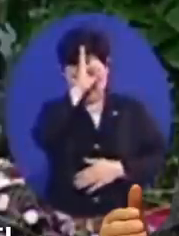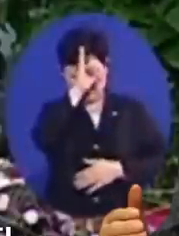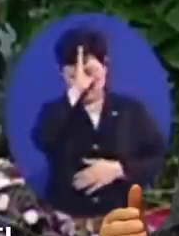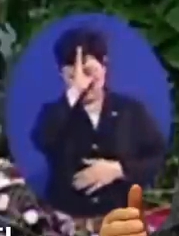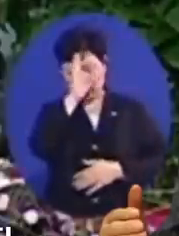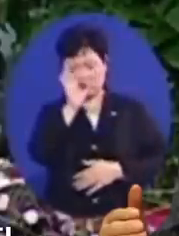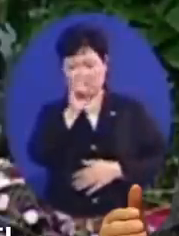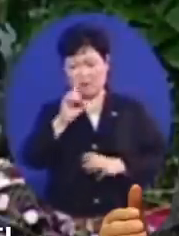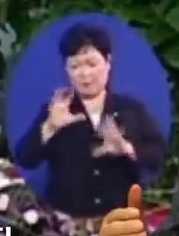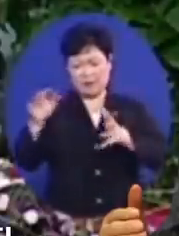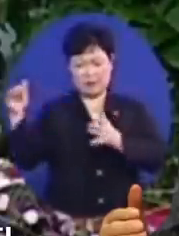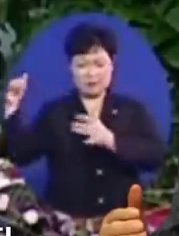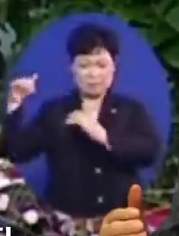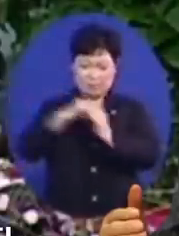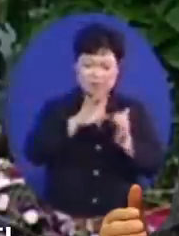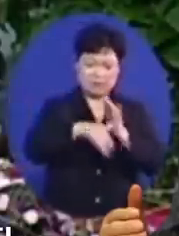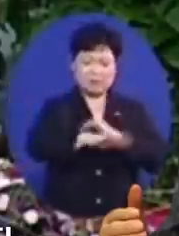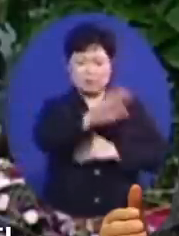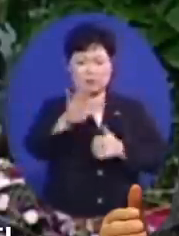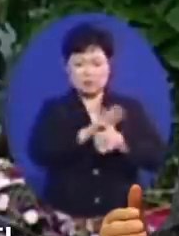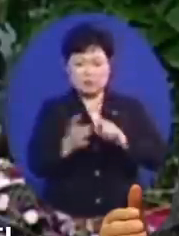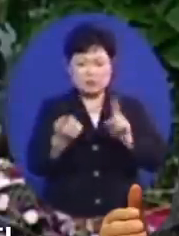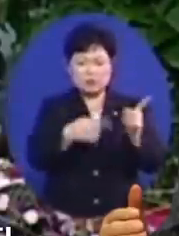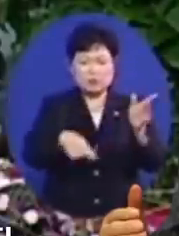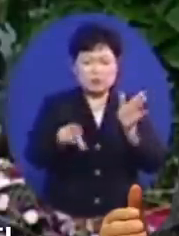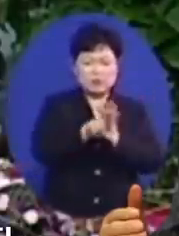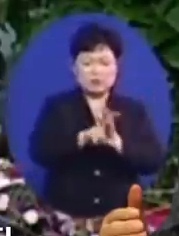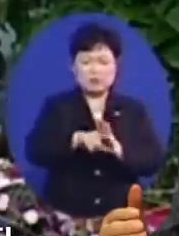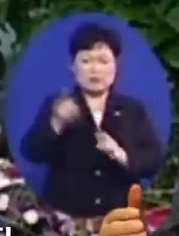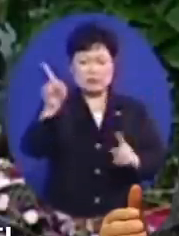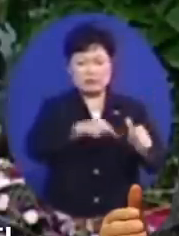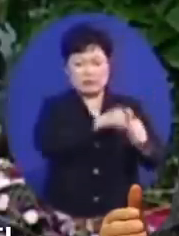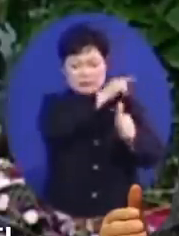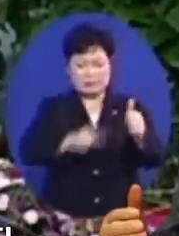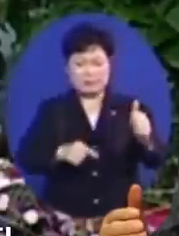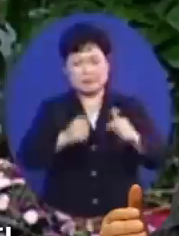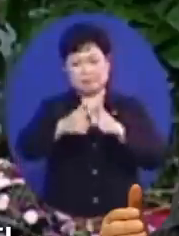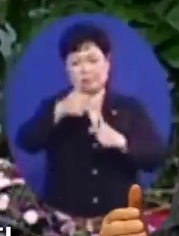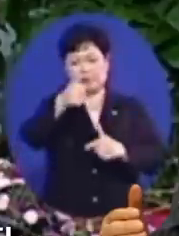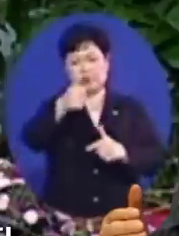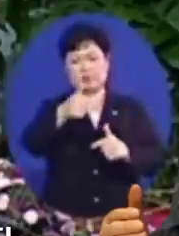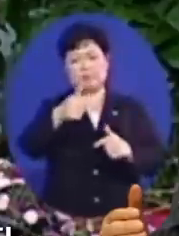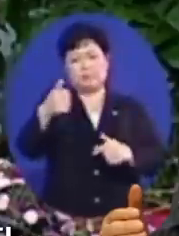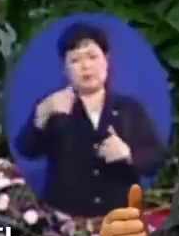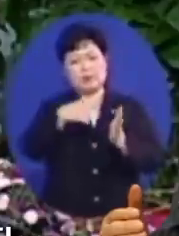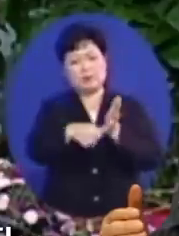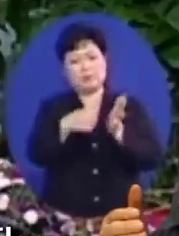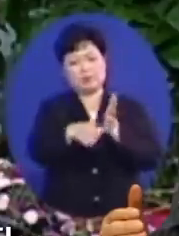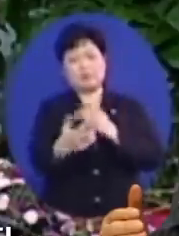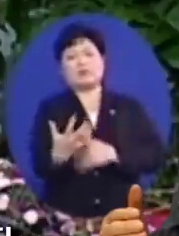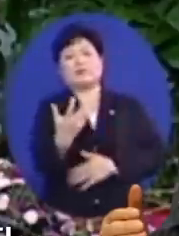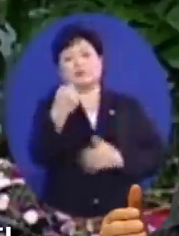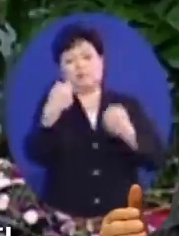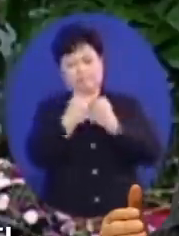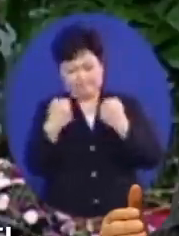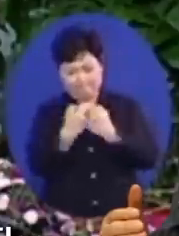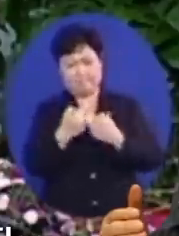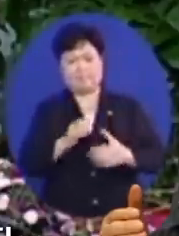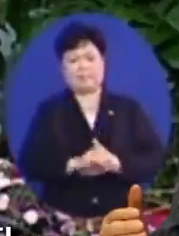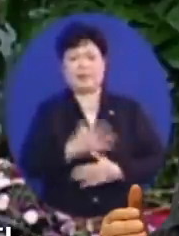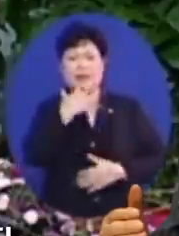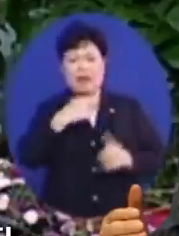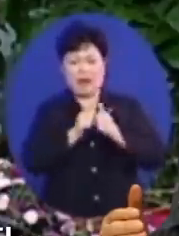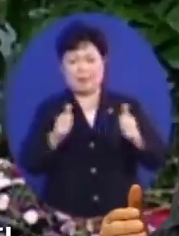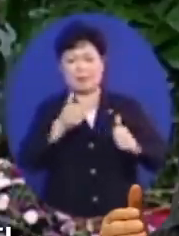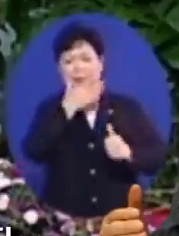때 우리는 우리의 치료를 위해 채찍에 맞으신 예수님을 무기로 싸워야 합니다. 저주의 아말렉이 다가왔을 때 우리에게 아브라함의